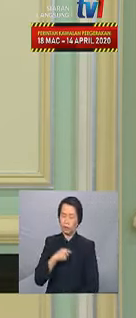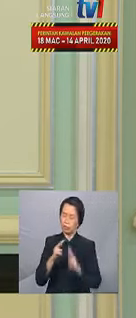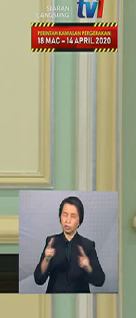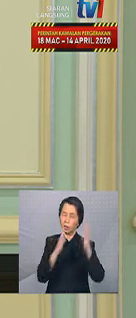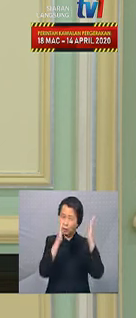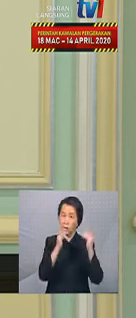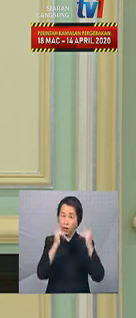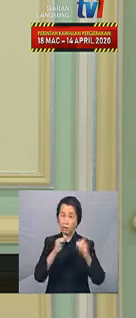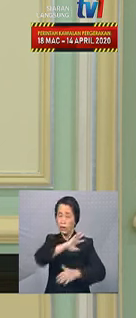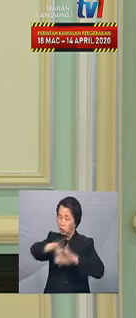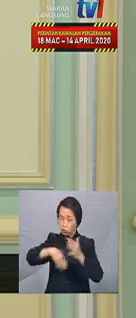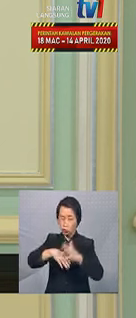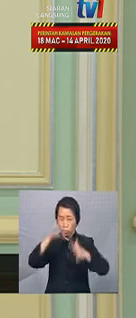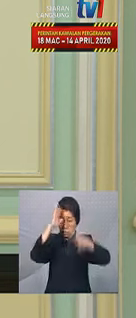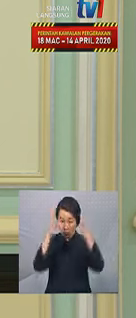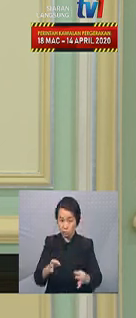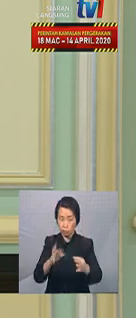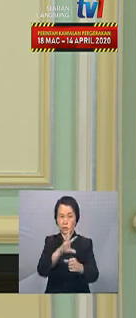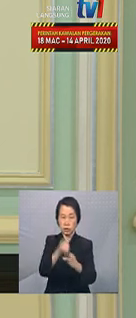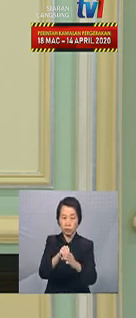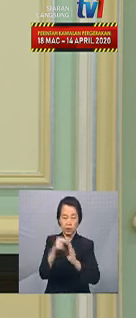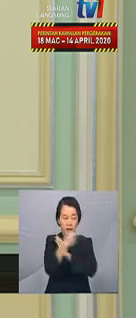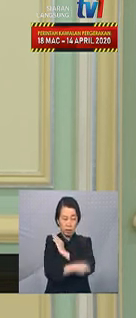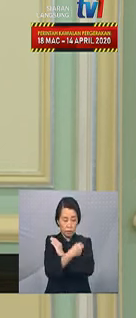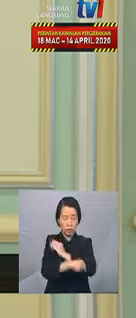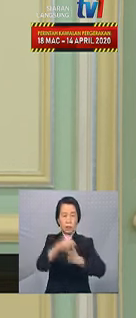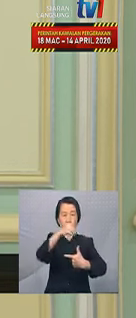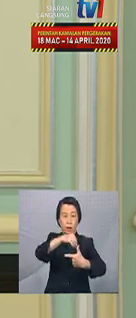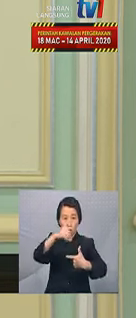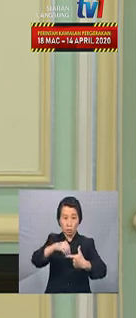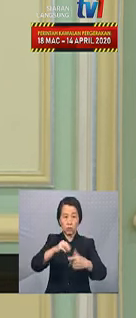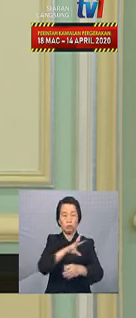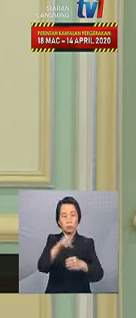keputusan yang melibatkan negeri atau melibatkan